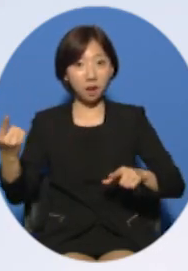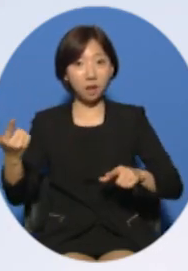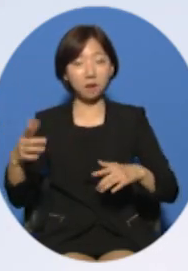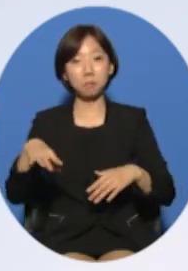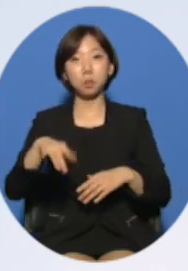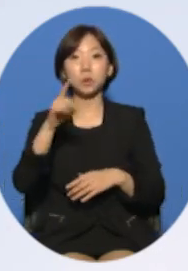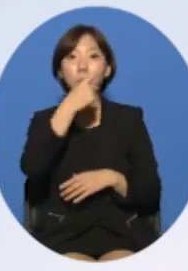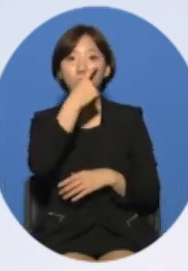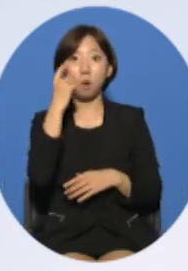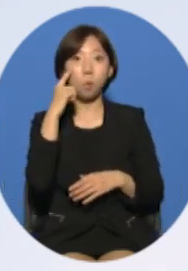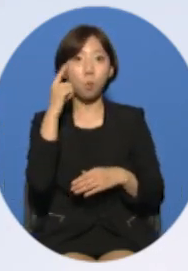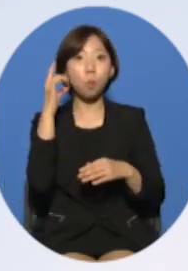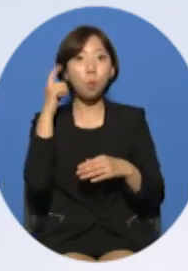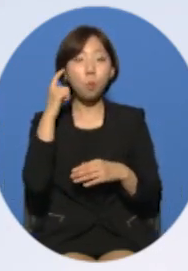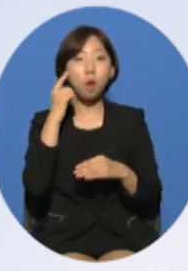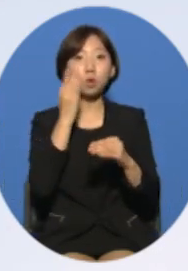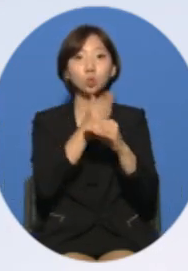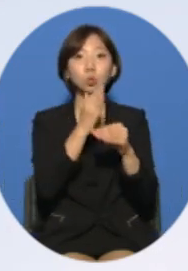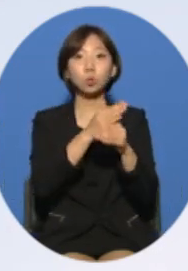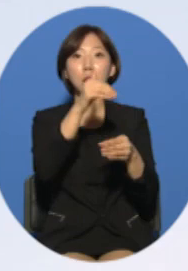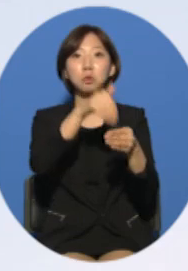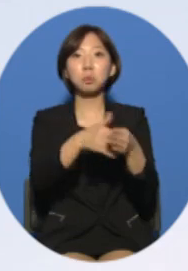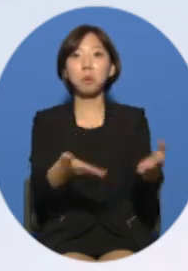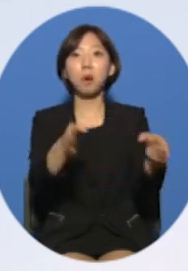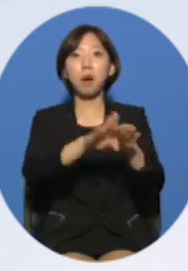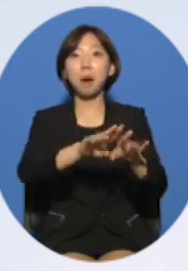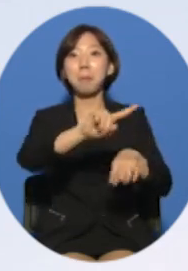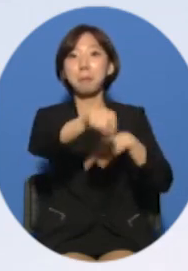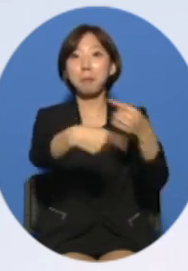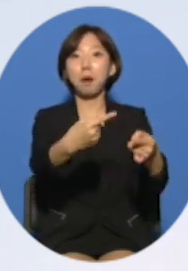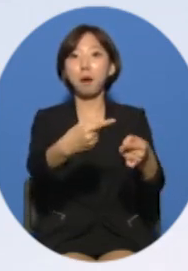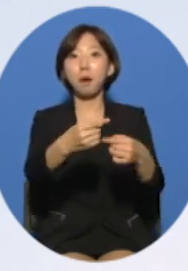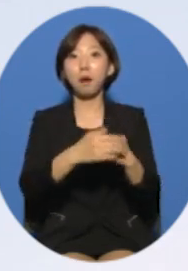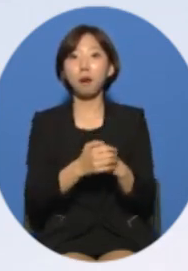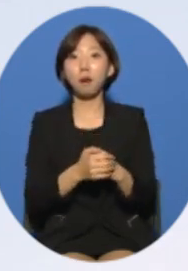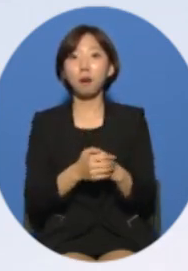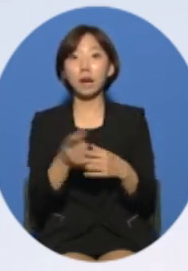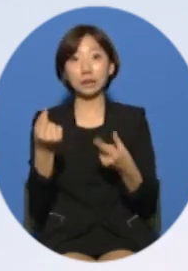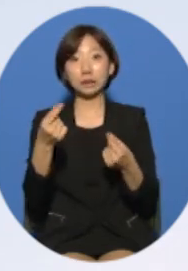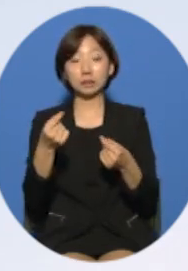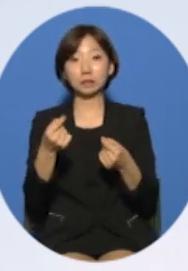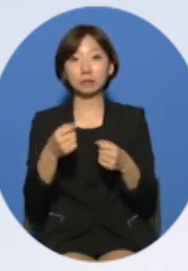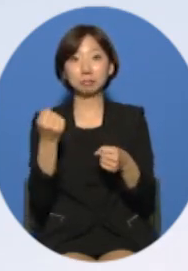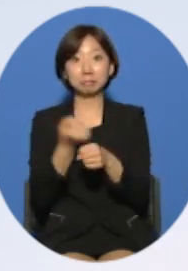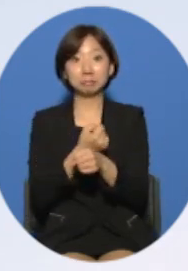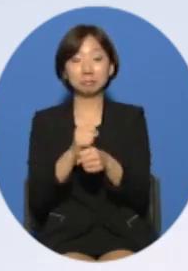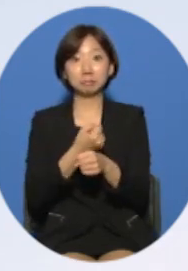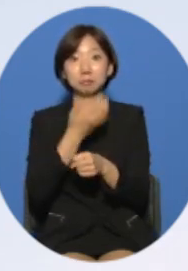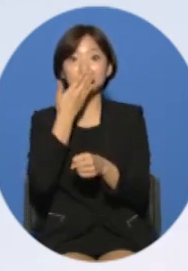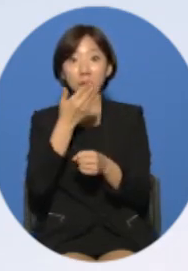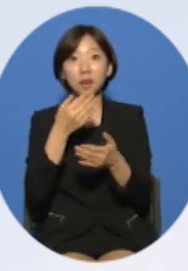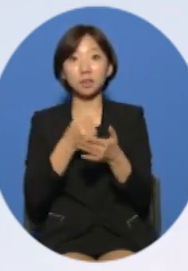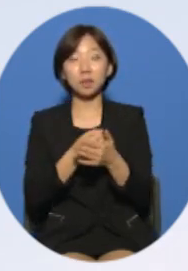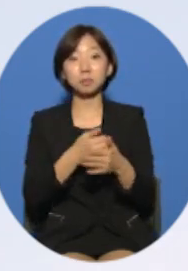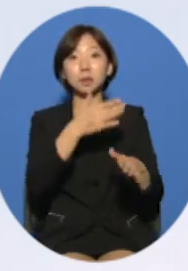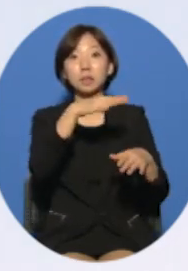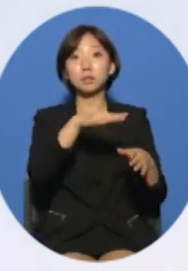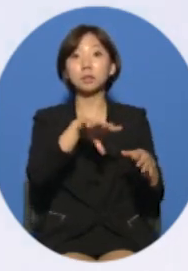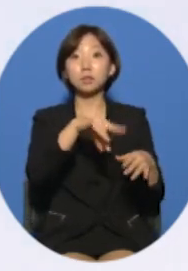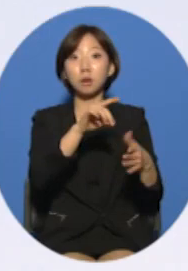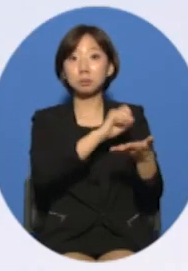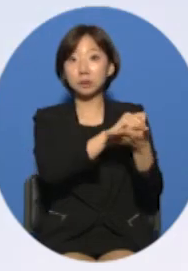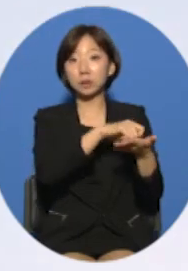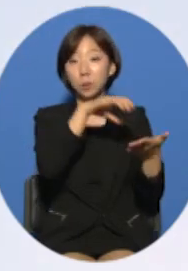투표함을 뭐 중간에 뭐 바꿔찍겠다든가 네. 그런 일은 없겠지만 네. 그것을 확인시키기 위해서 그런 제도를 두고 있습니다. 지금 여기 이제